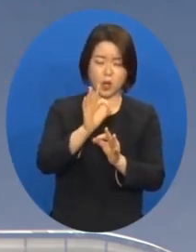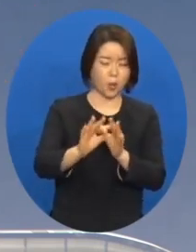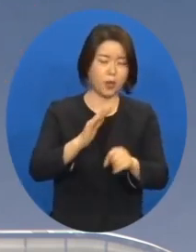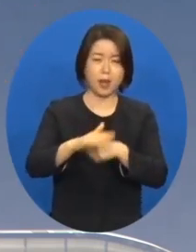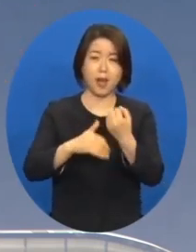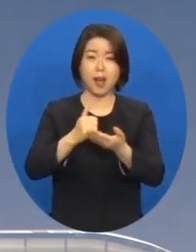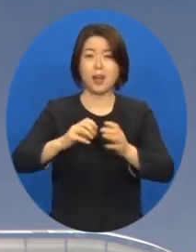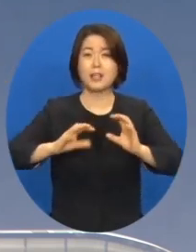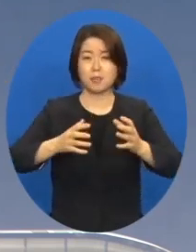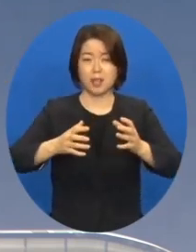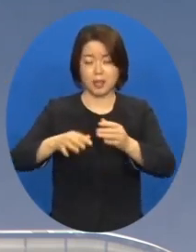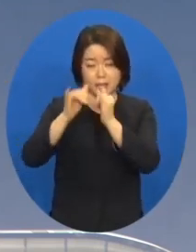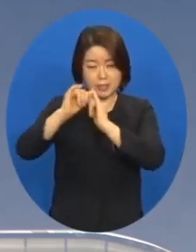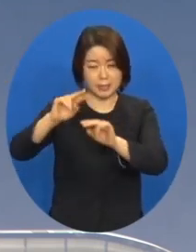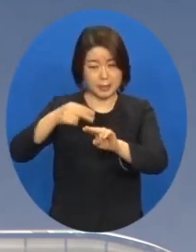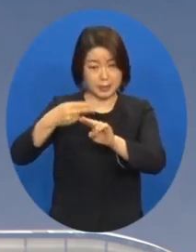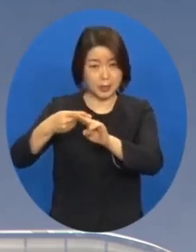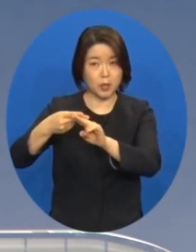나라의 상급이 주어져 있는데